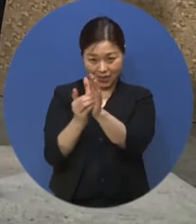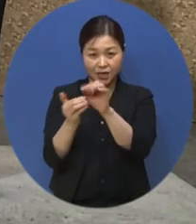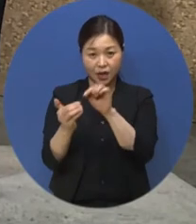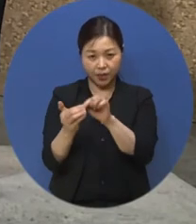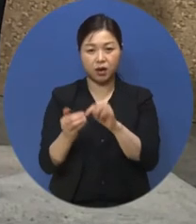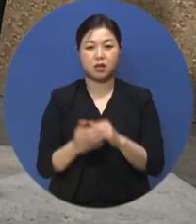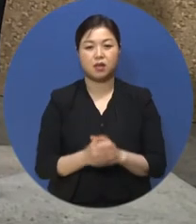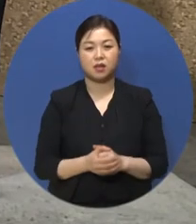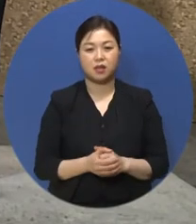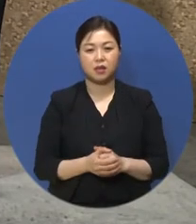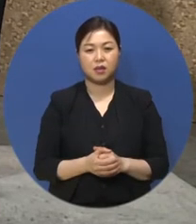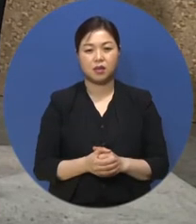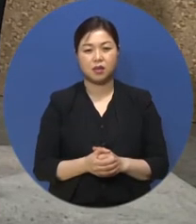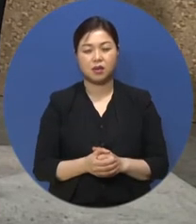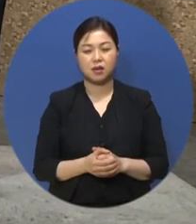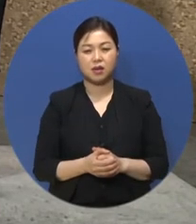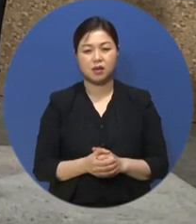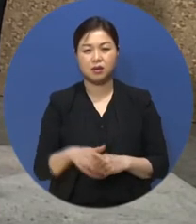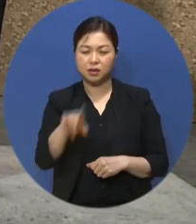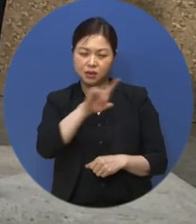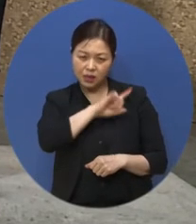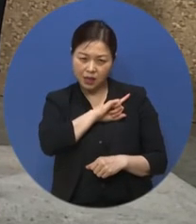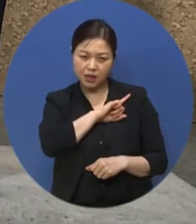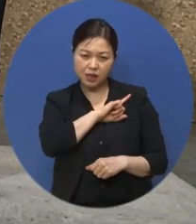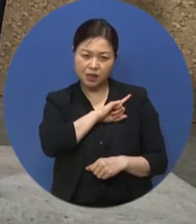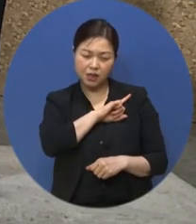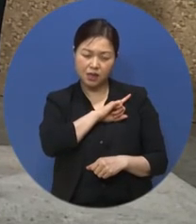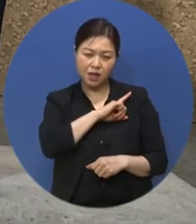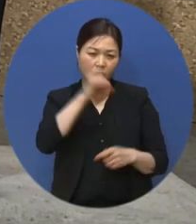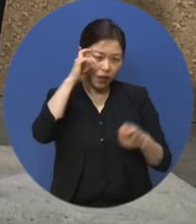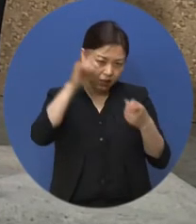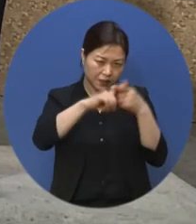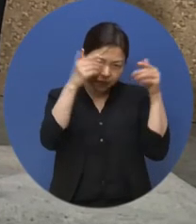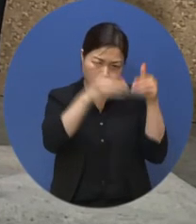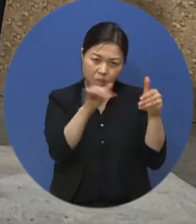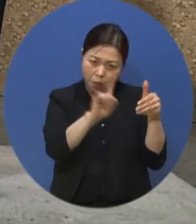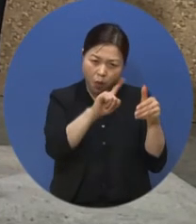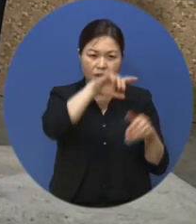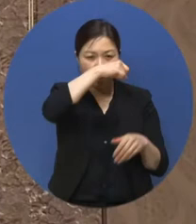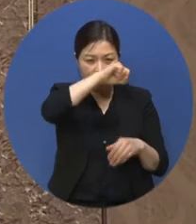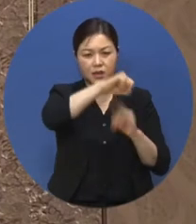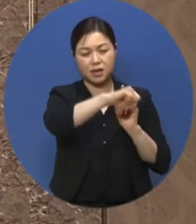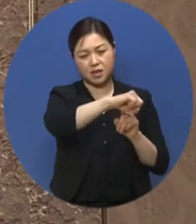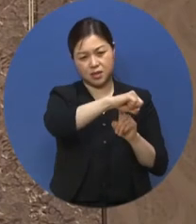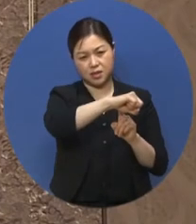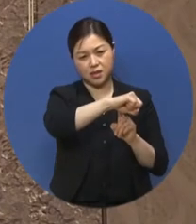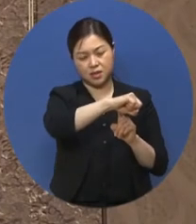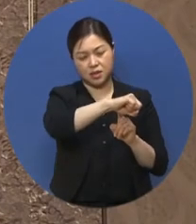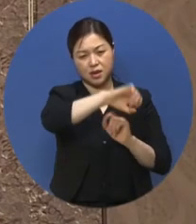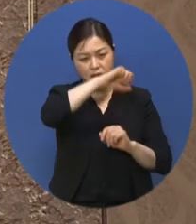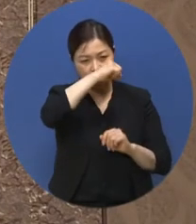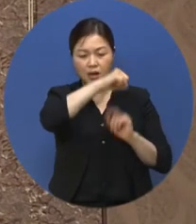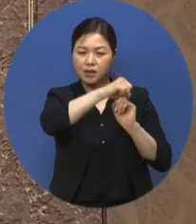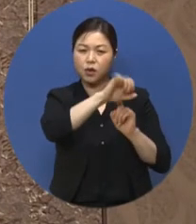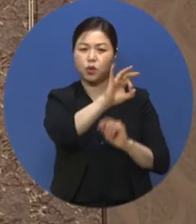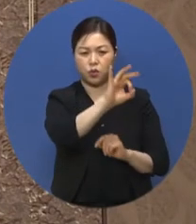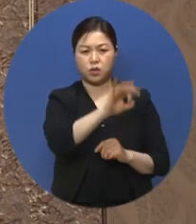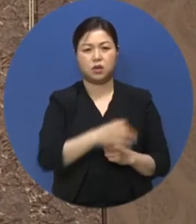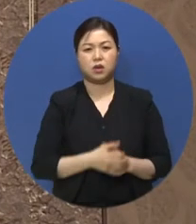게 지금 좀 제일 저희의 귀결이 되는 게 예. 예산입니다. 아. 모든 게